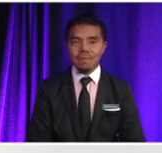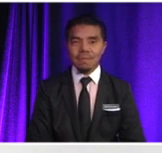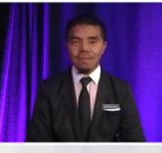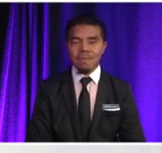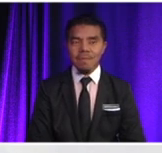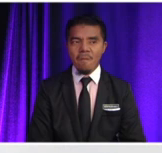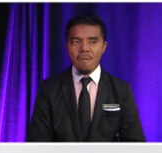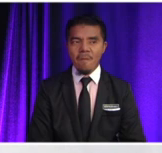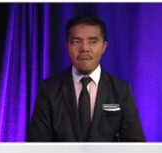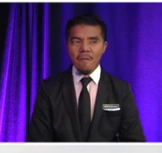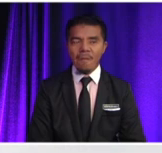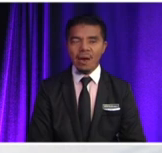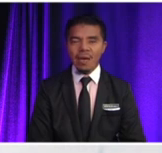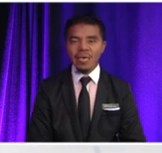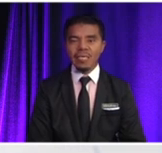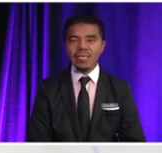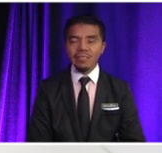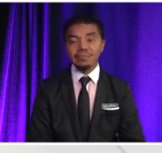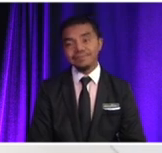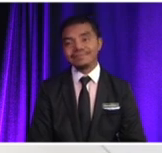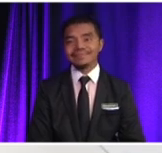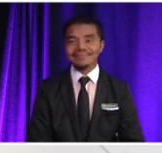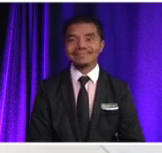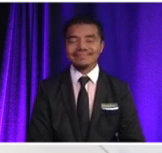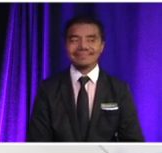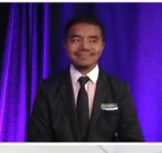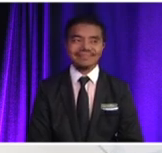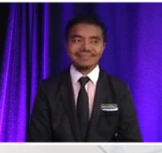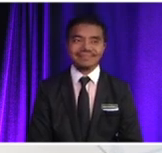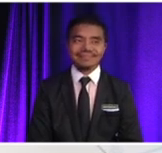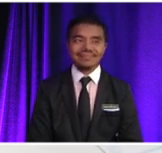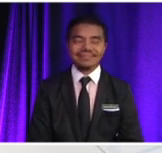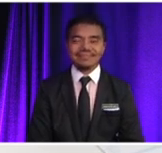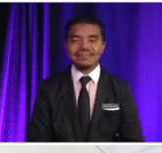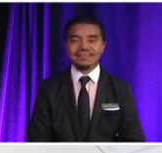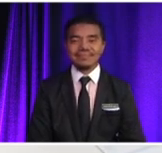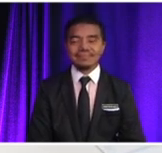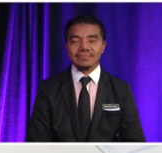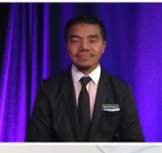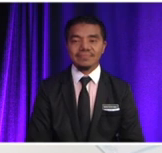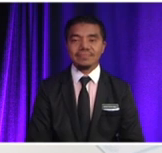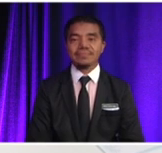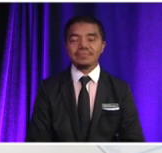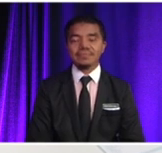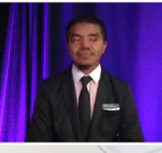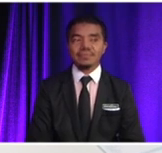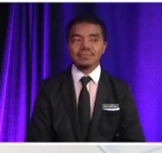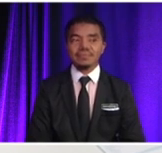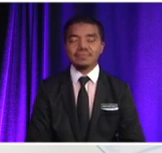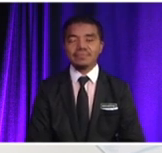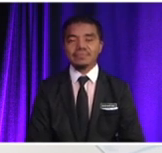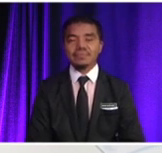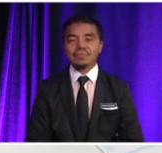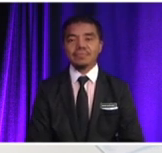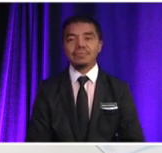buka mah itu dulu soalnya ke-7 berbunyi sebagian daripada penyataan berikut berkaitan dengan ciri-ciri